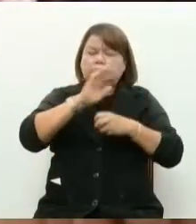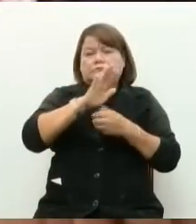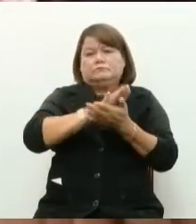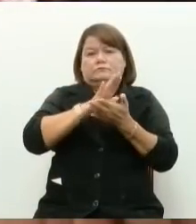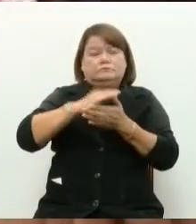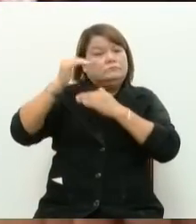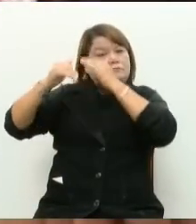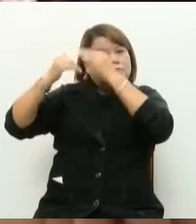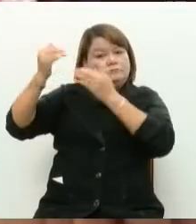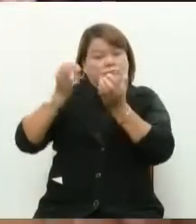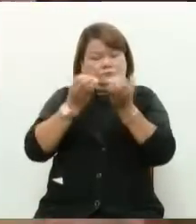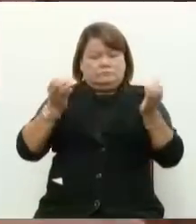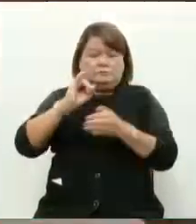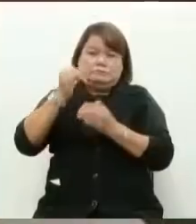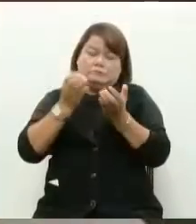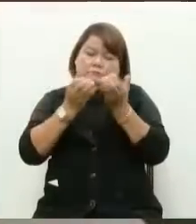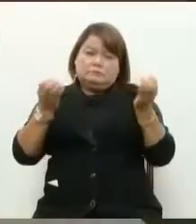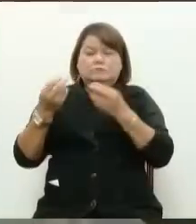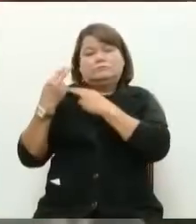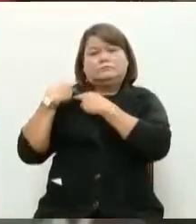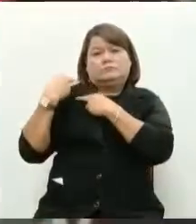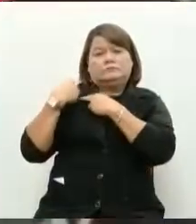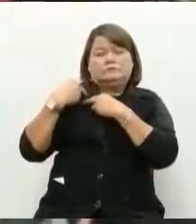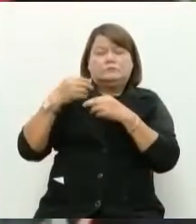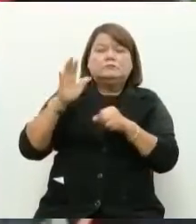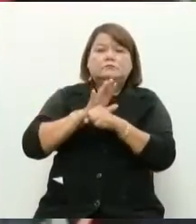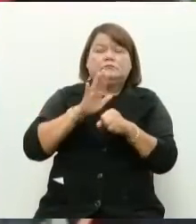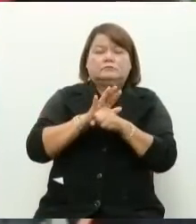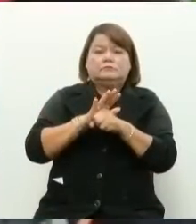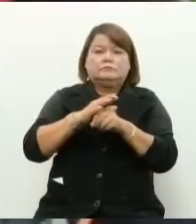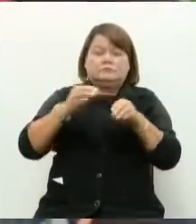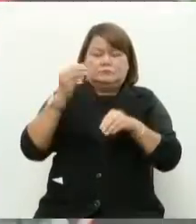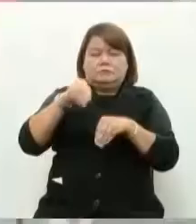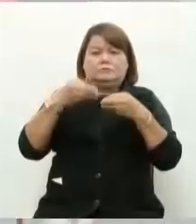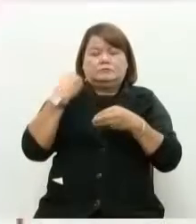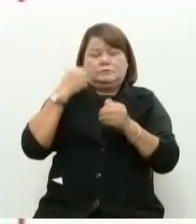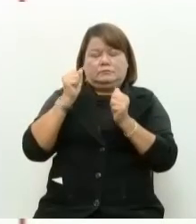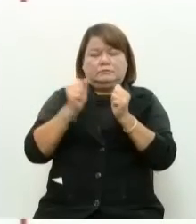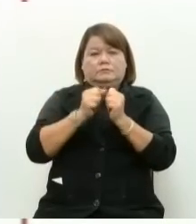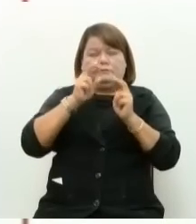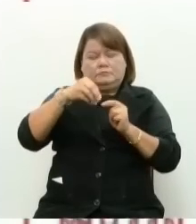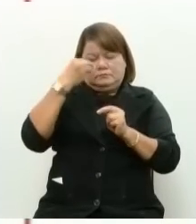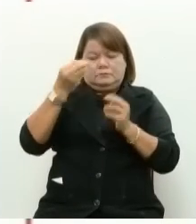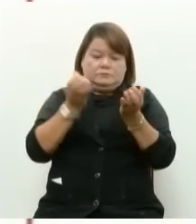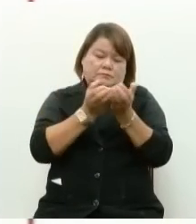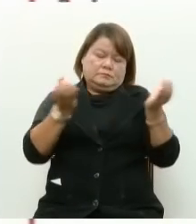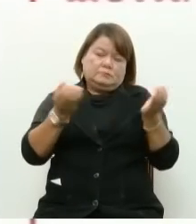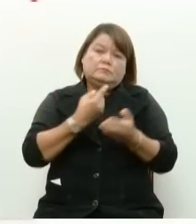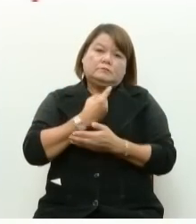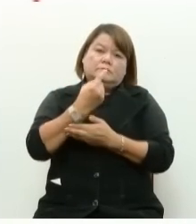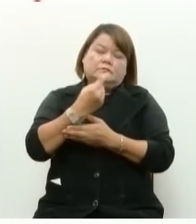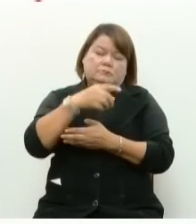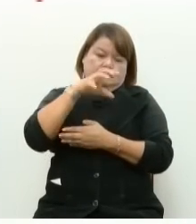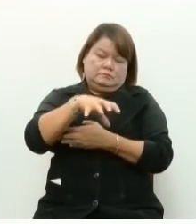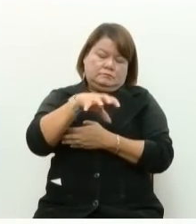พื่อพัฒนาคุณธรรมจริยธรรมความรับผิดชอบและพอเพียงให้เกิดขึ้นกับผู้เรียนตามคุณธรรมอัตลักษณ์สำนักง